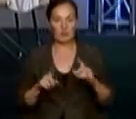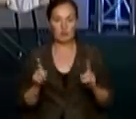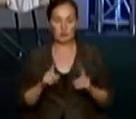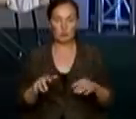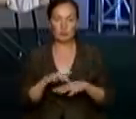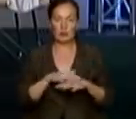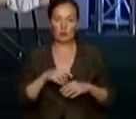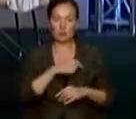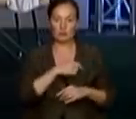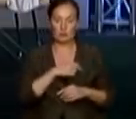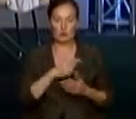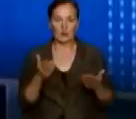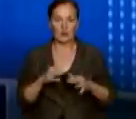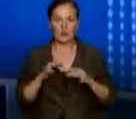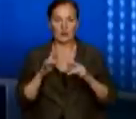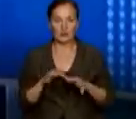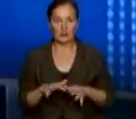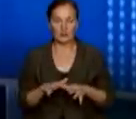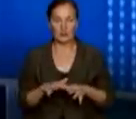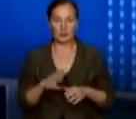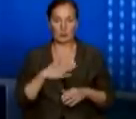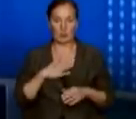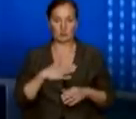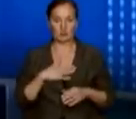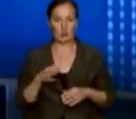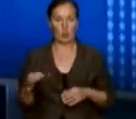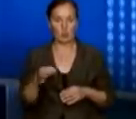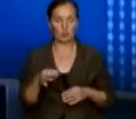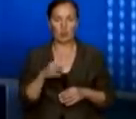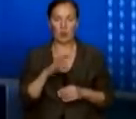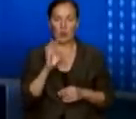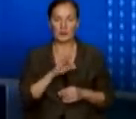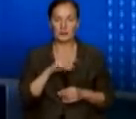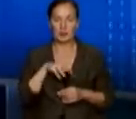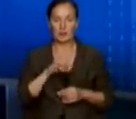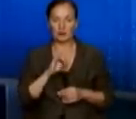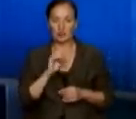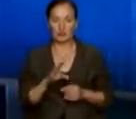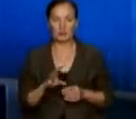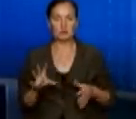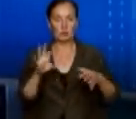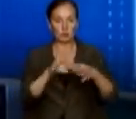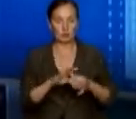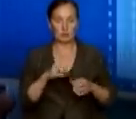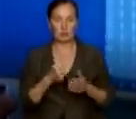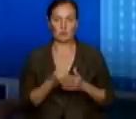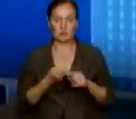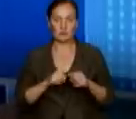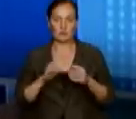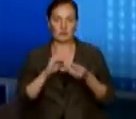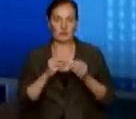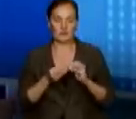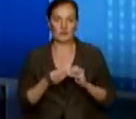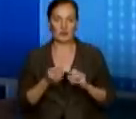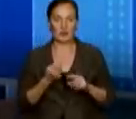народний депутат, який діє по нашому округу, Олексій Мовчан, обов'язково долучиться до вирішення цієї проблеми, тому що це унікальна